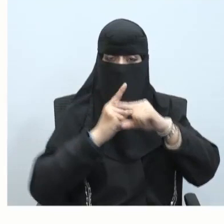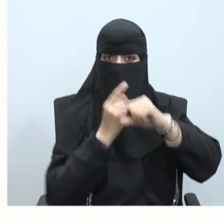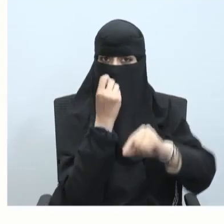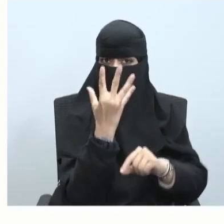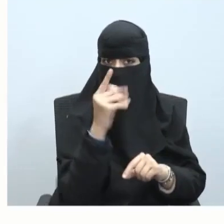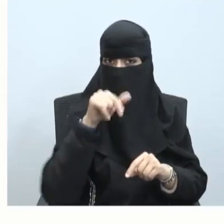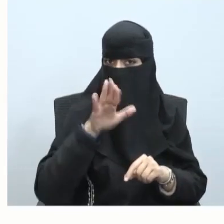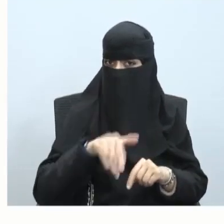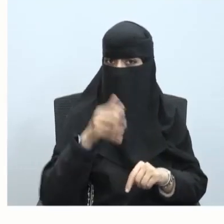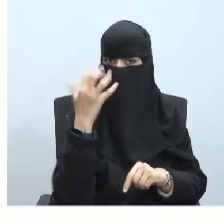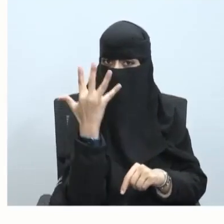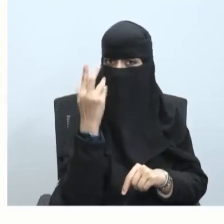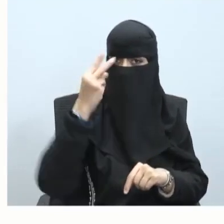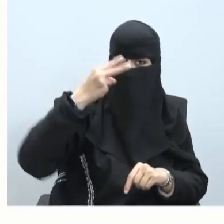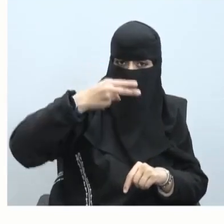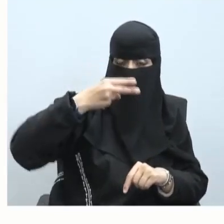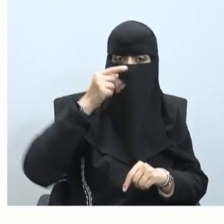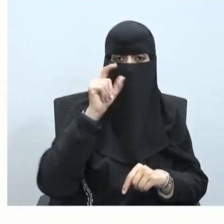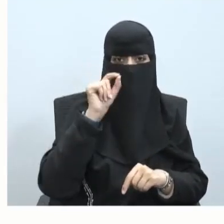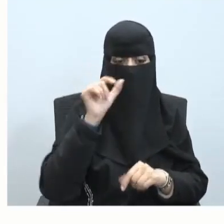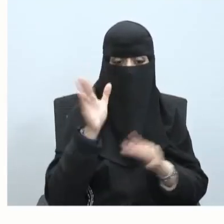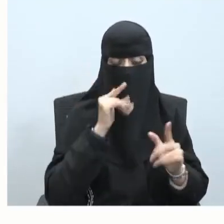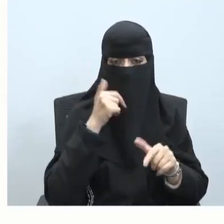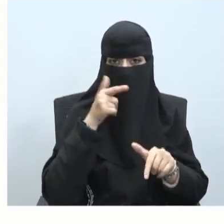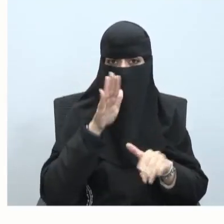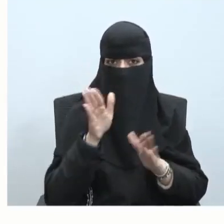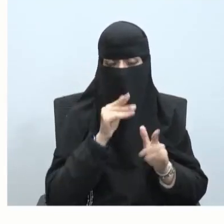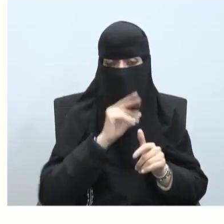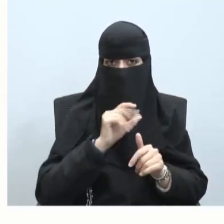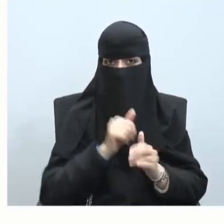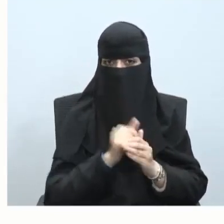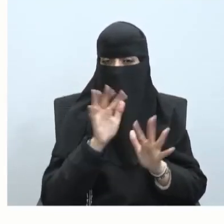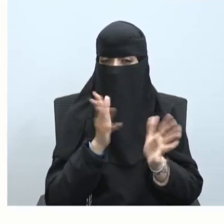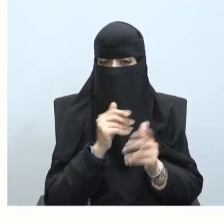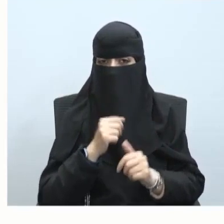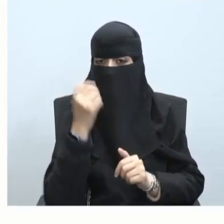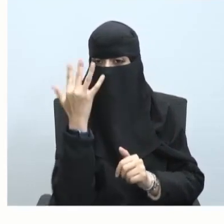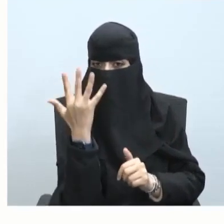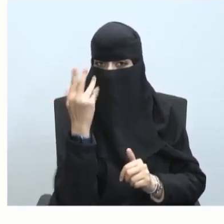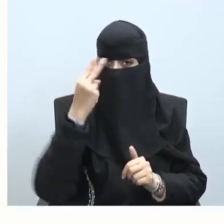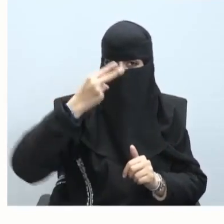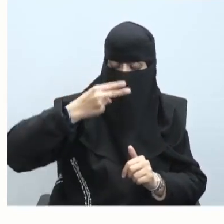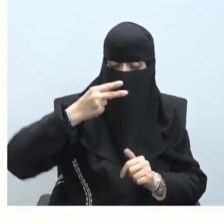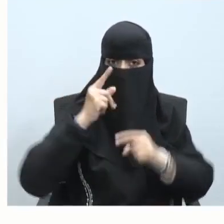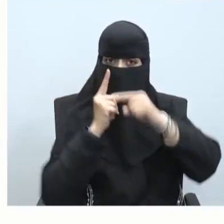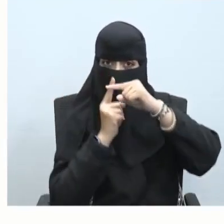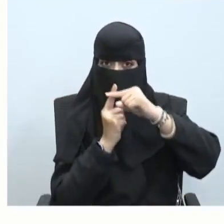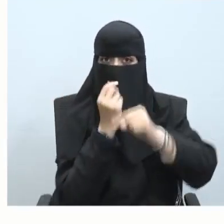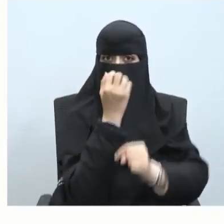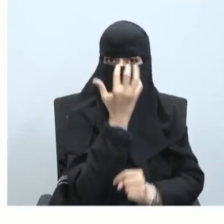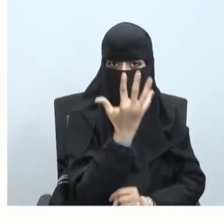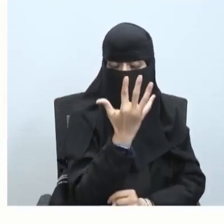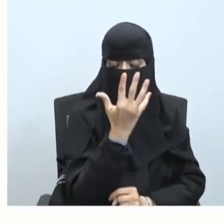نكتب هنا خمسه وعشرون اذا بهذا الشكل طيب ابنائي وبناتي بعد 25